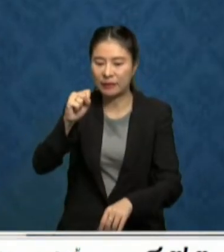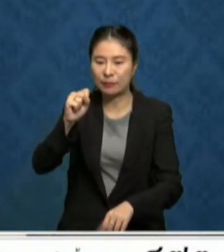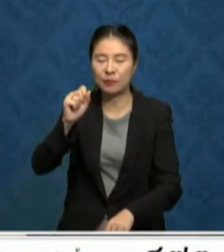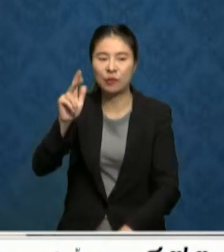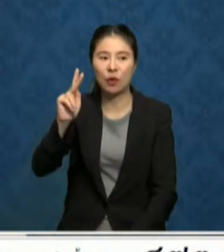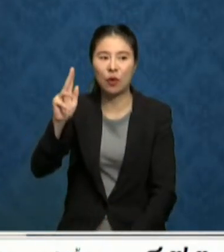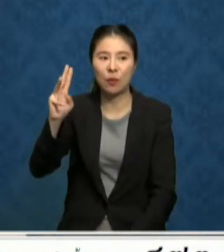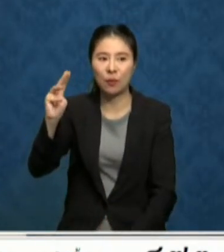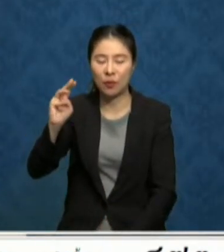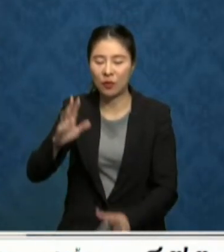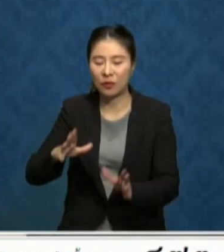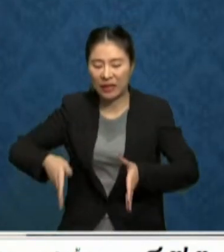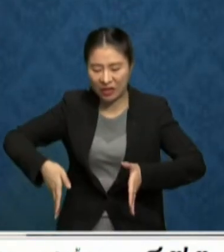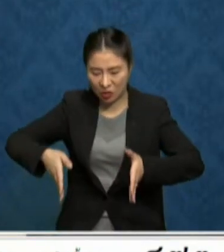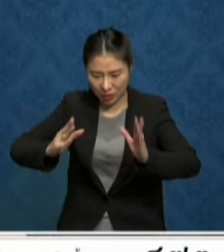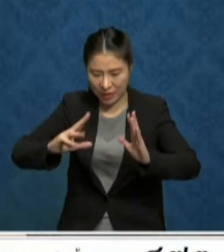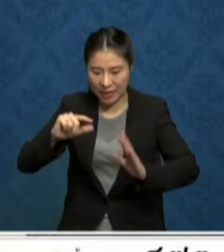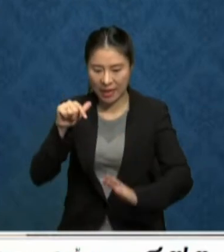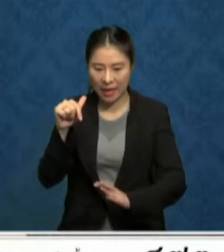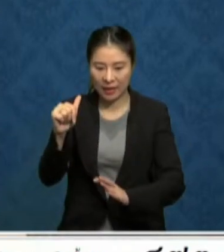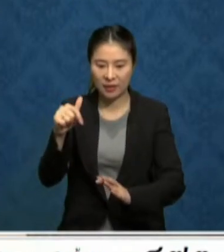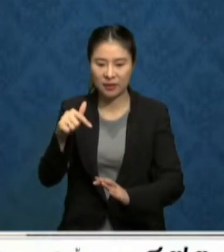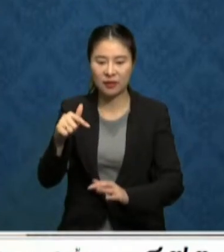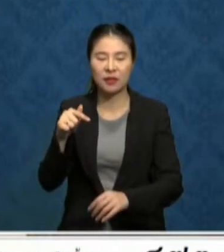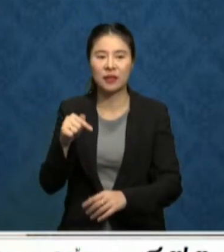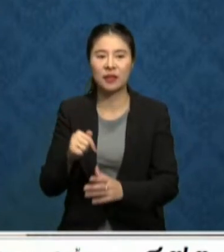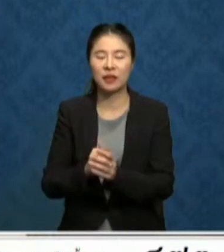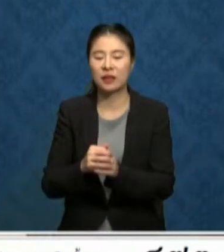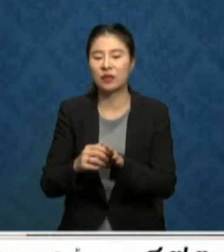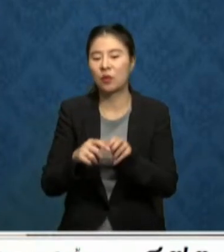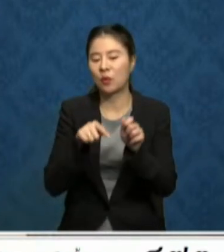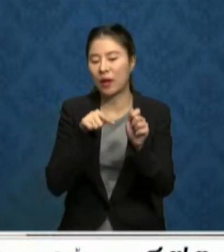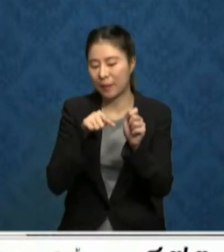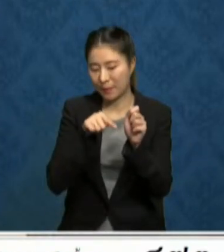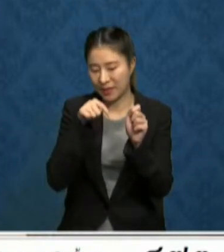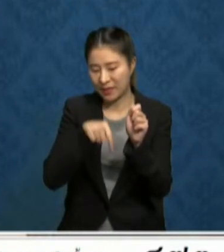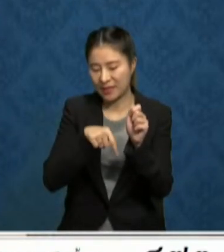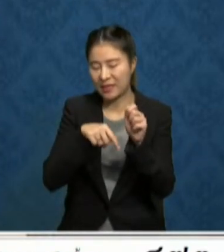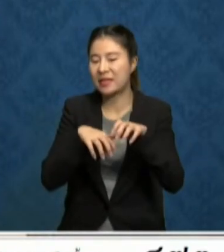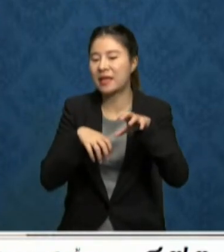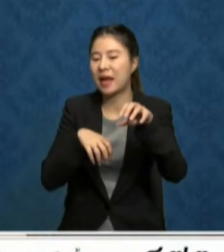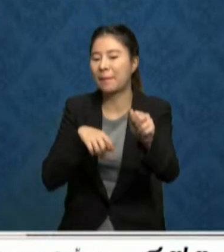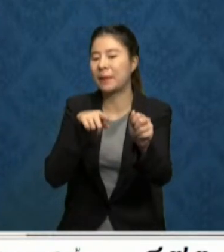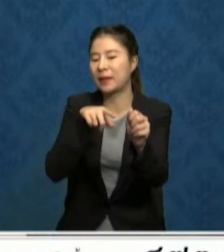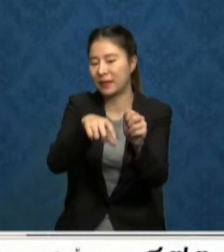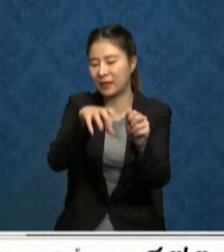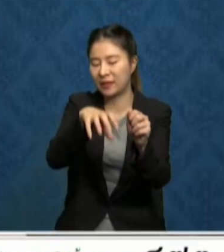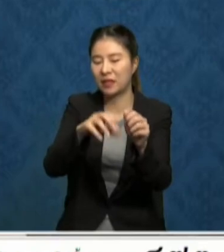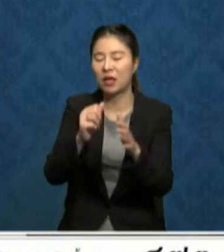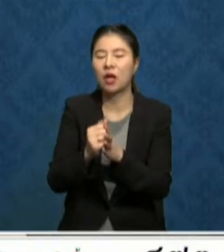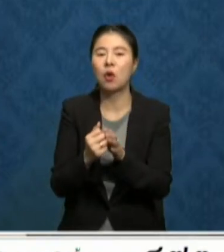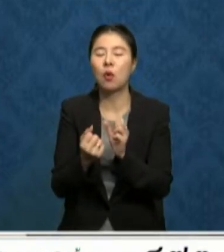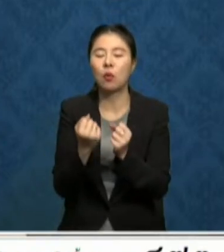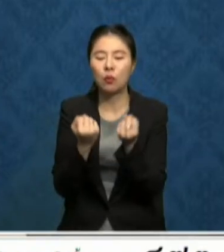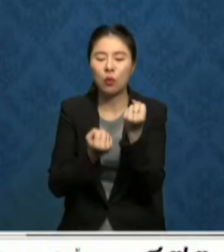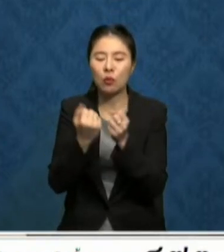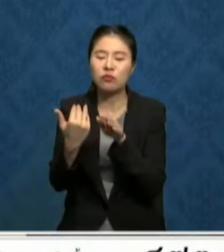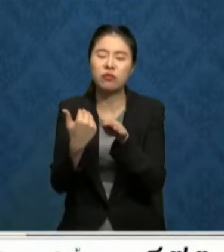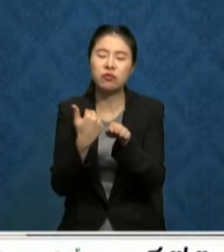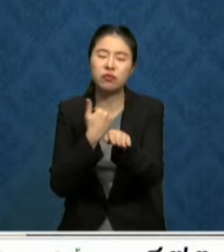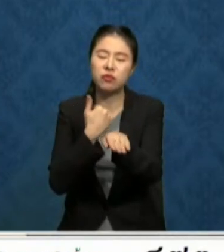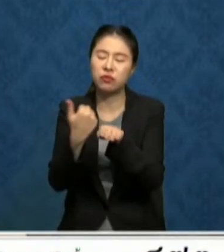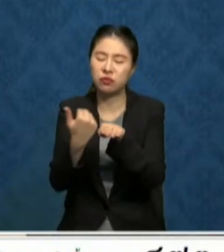ายหลักในการใช้เดินทางระหว่าง2อำเภอทำให้มีรถจำนวนมากและวิ่งด้วยความเร็ว